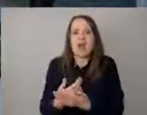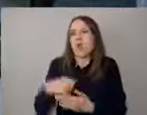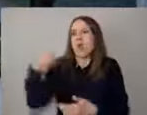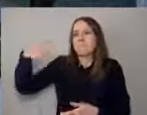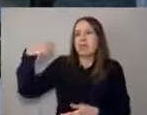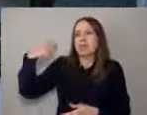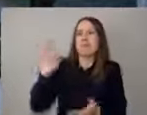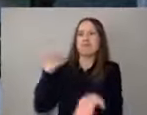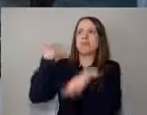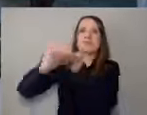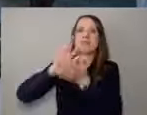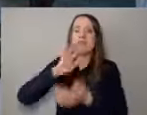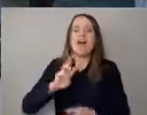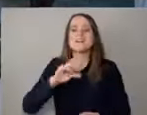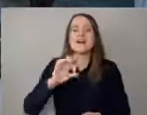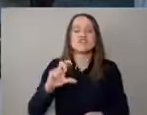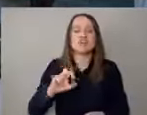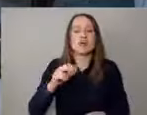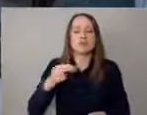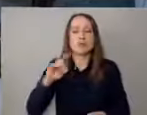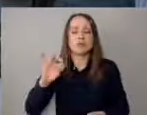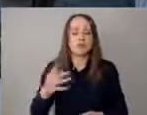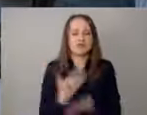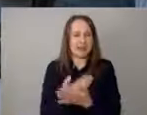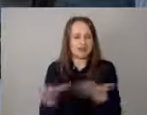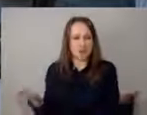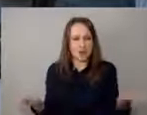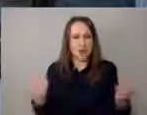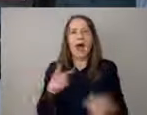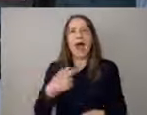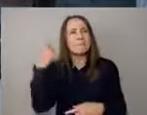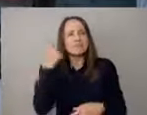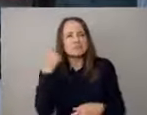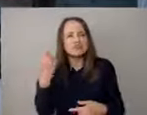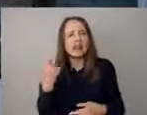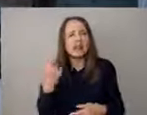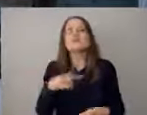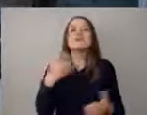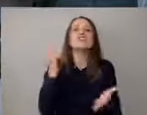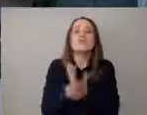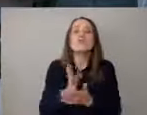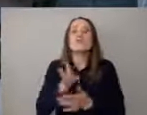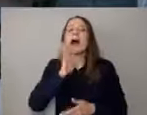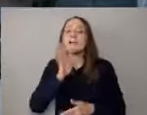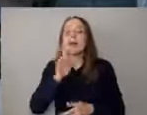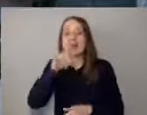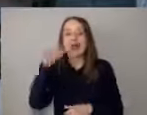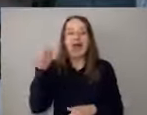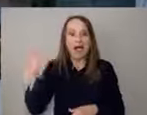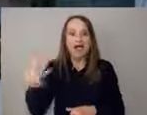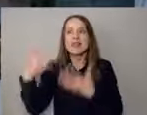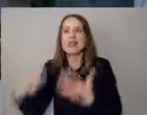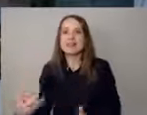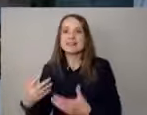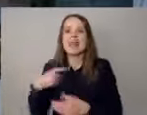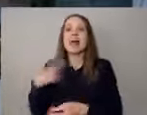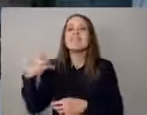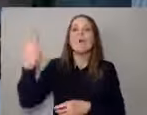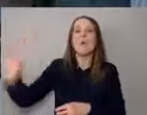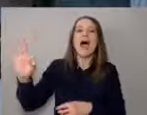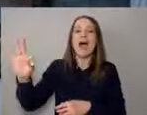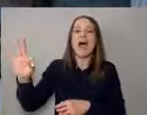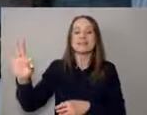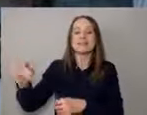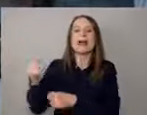słyszymy z różnych źródeł, że Amerykanie chcą przenosić swoją broń nuklearną. To są poważne tematy. W związku z